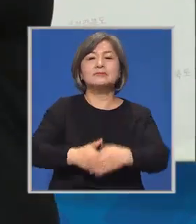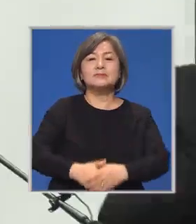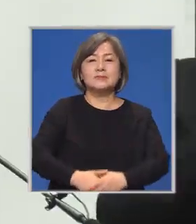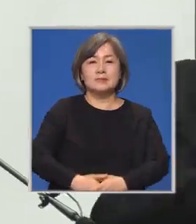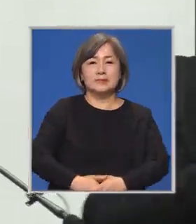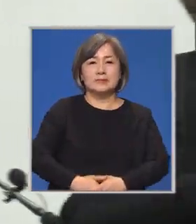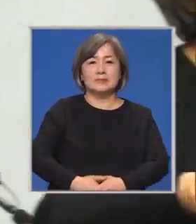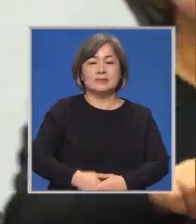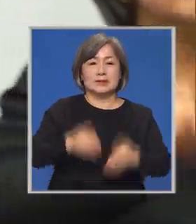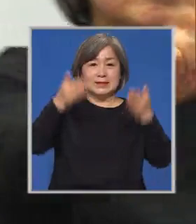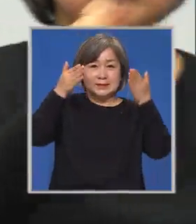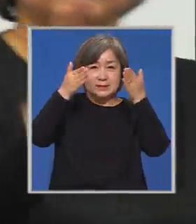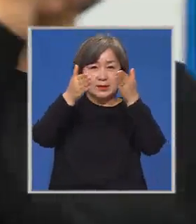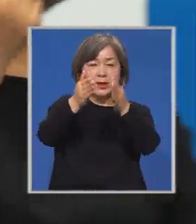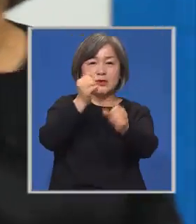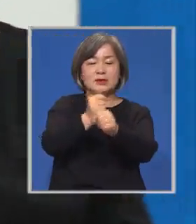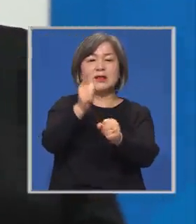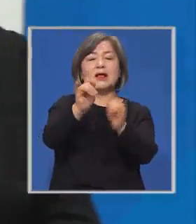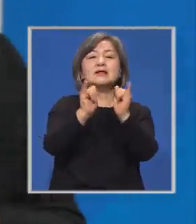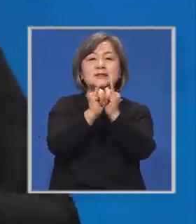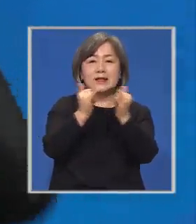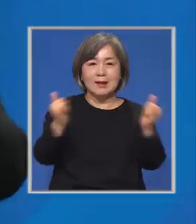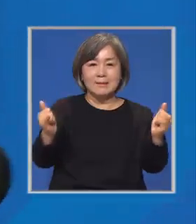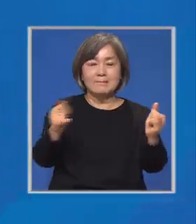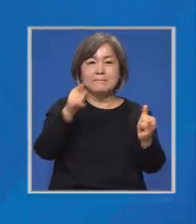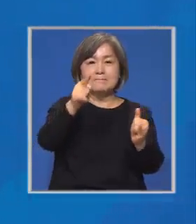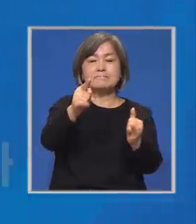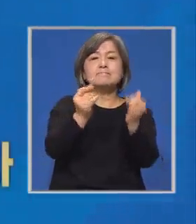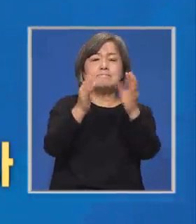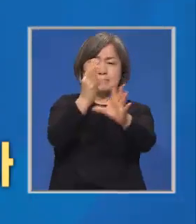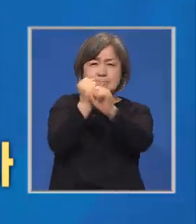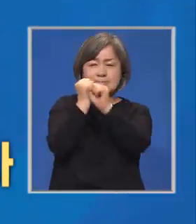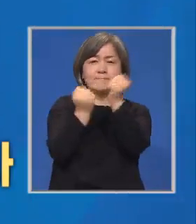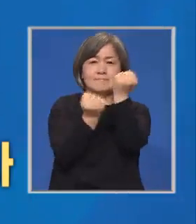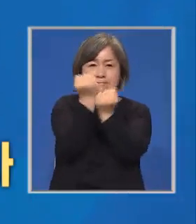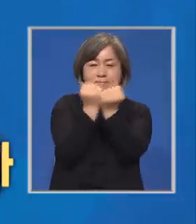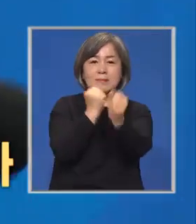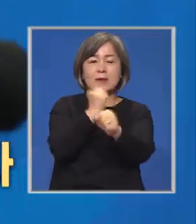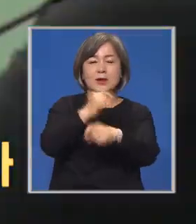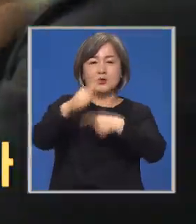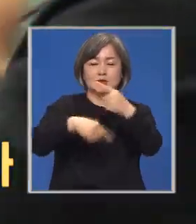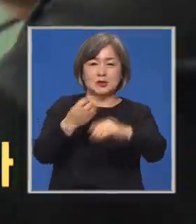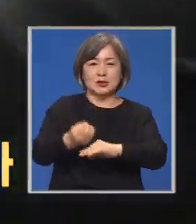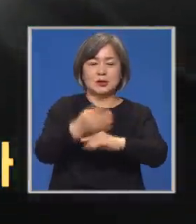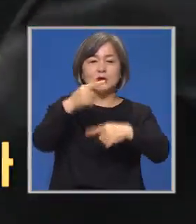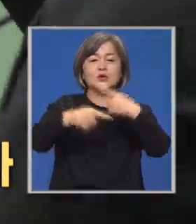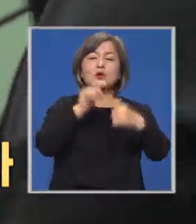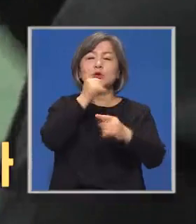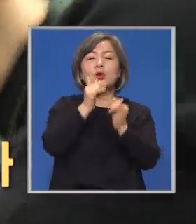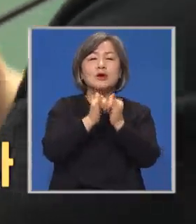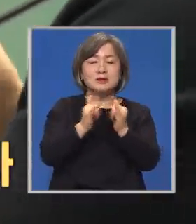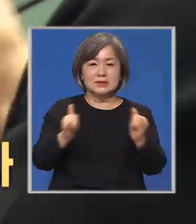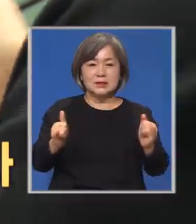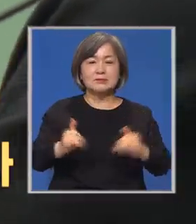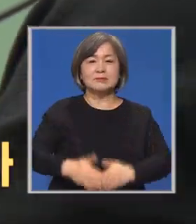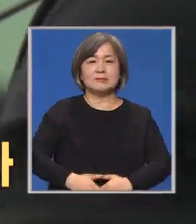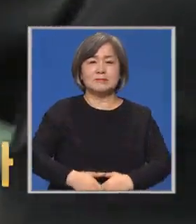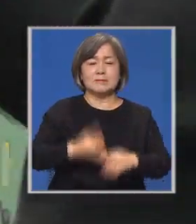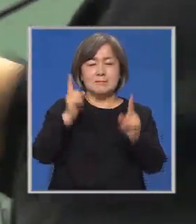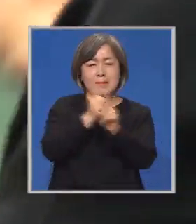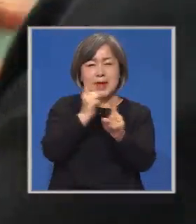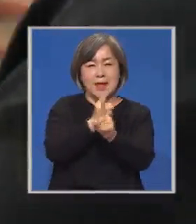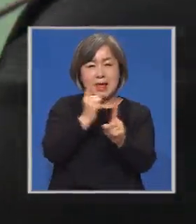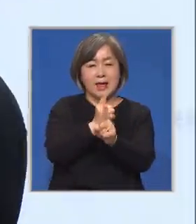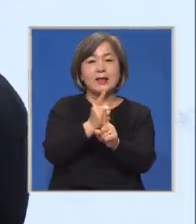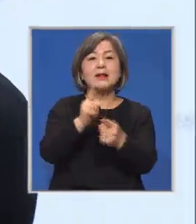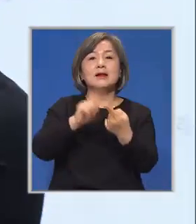당부드립니다. 시선을 사로잡는 한 사람. 브리핑 내용을 수어로 전달하는 수어 통역사입니다.